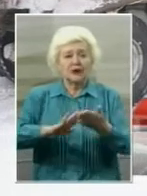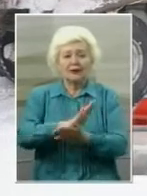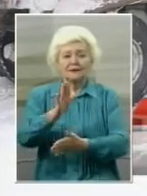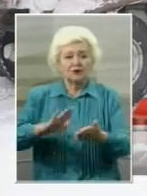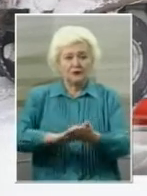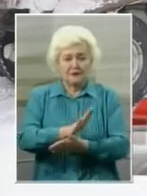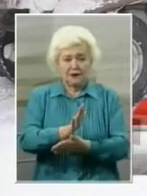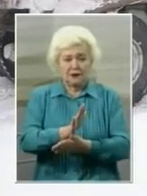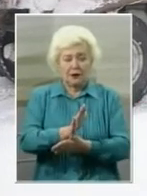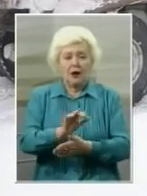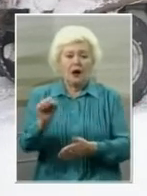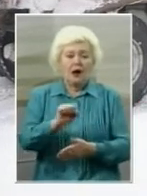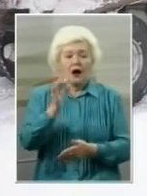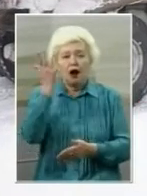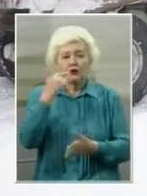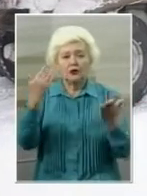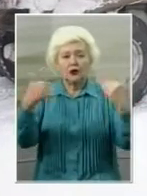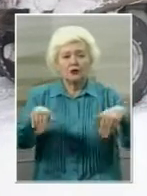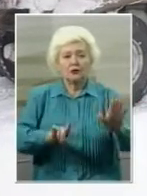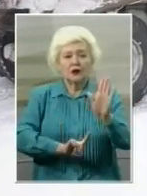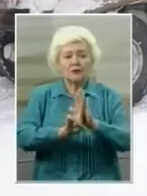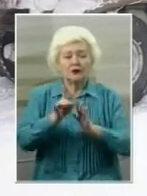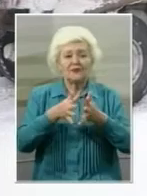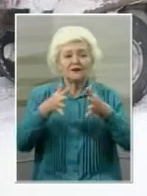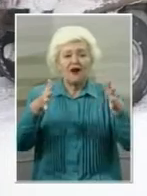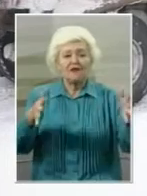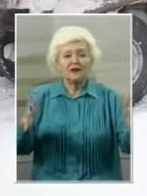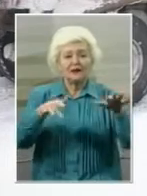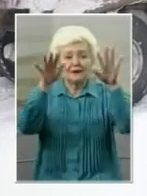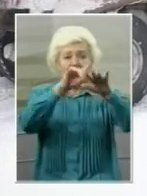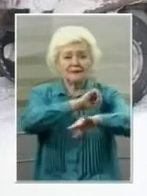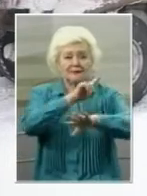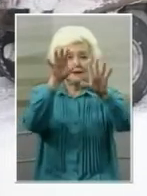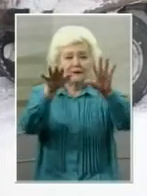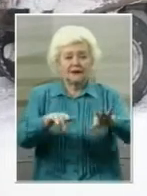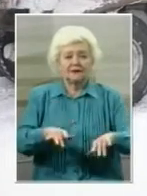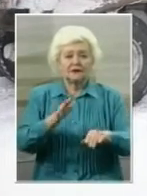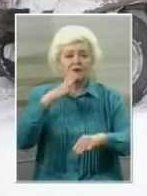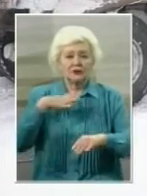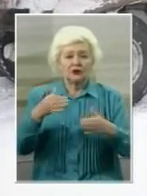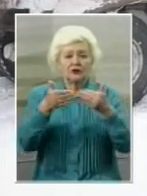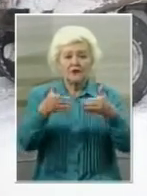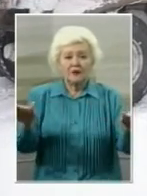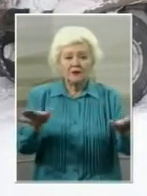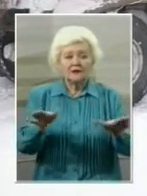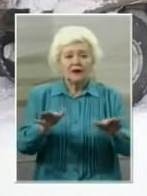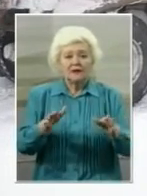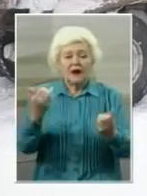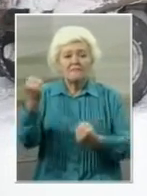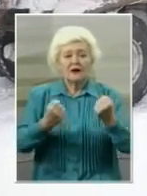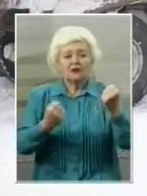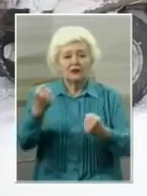скользило. А коли вже почався великий сніг, тоді прийшлося випускати машини, котрі